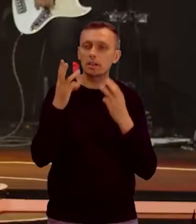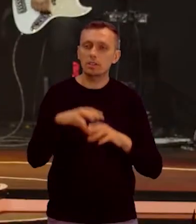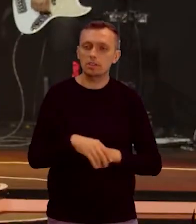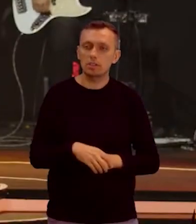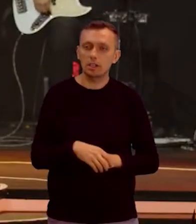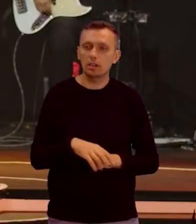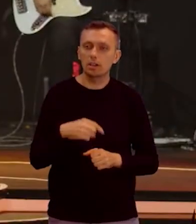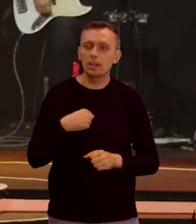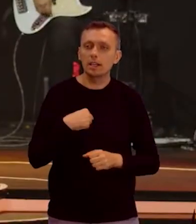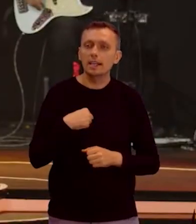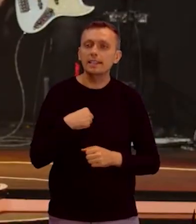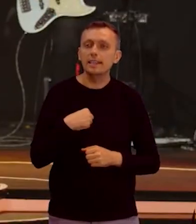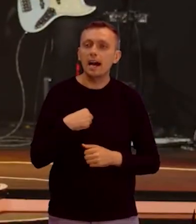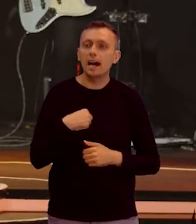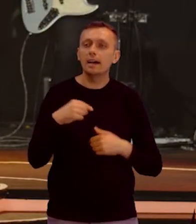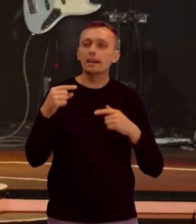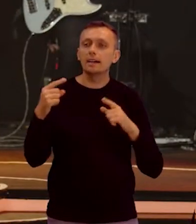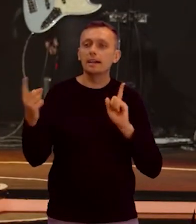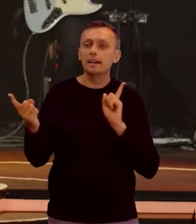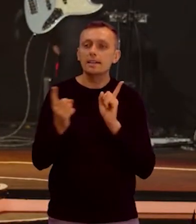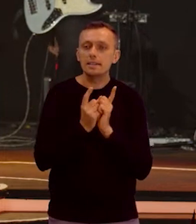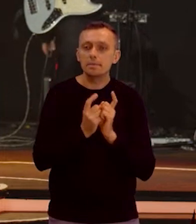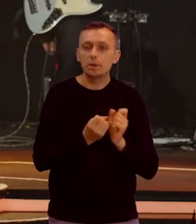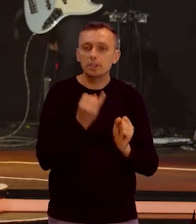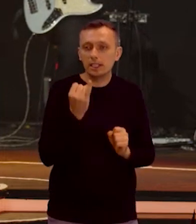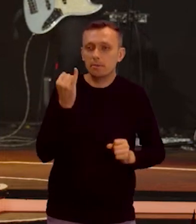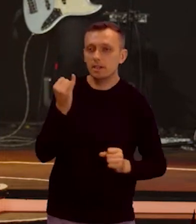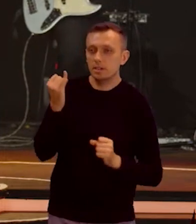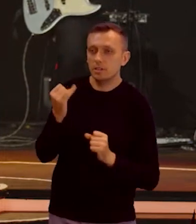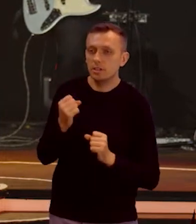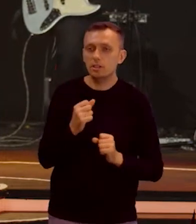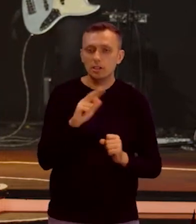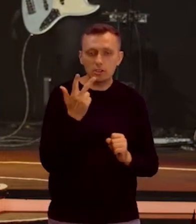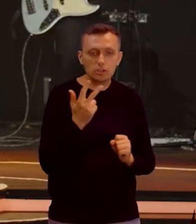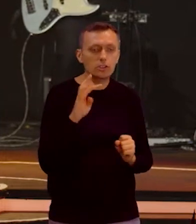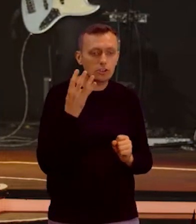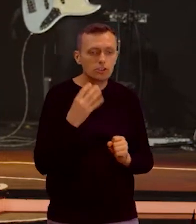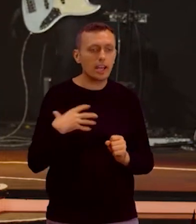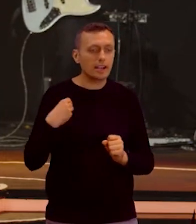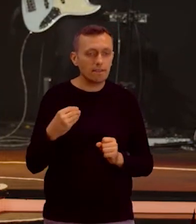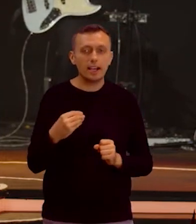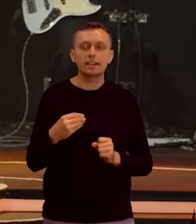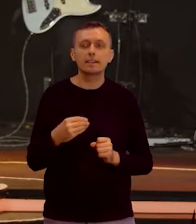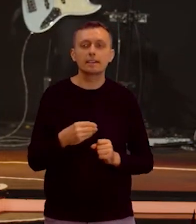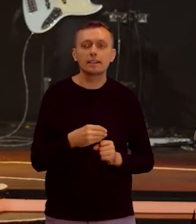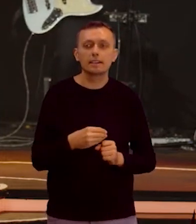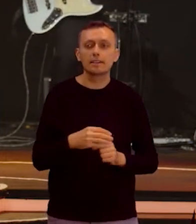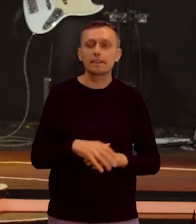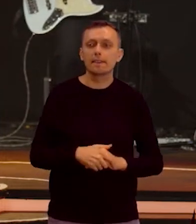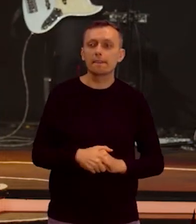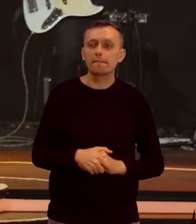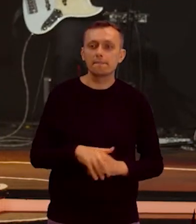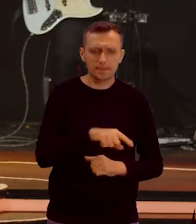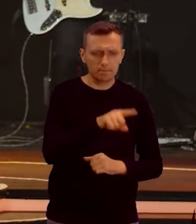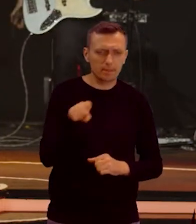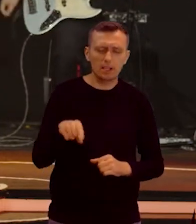spotykać się z dziećmi malutkimi. Mamy tutaj 3-4-letnie dzieci. Pewnie tu jest kolega, który siedzi z tatą. One są